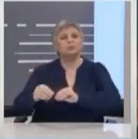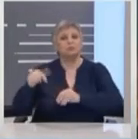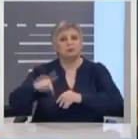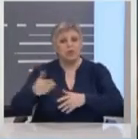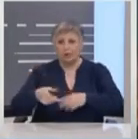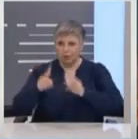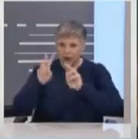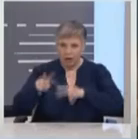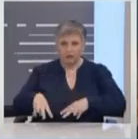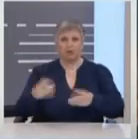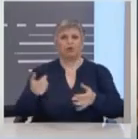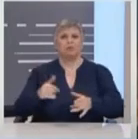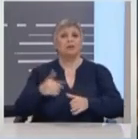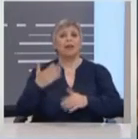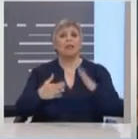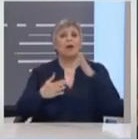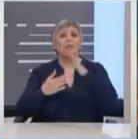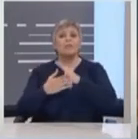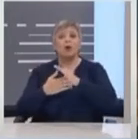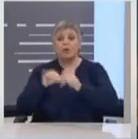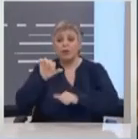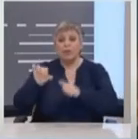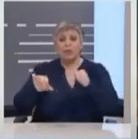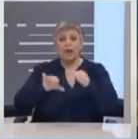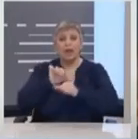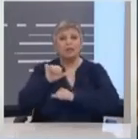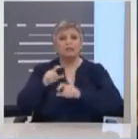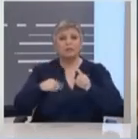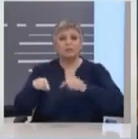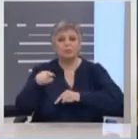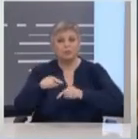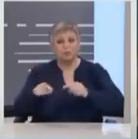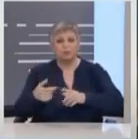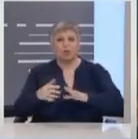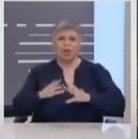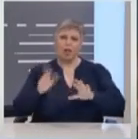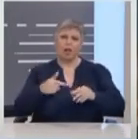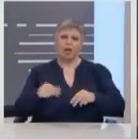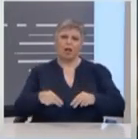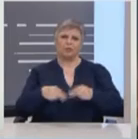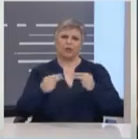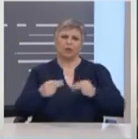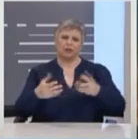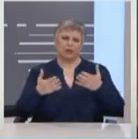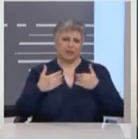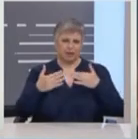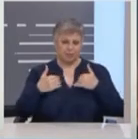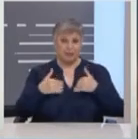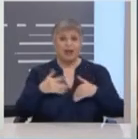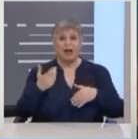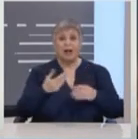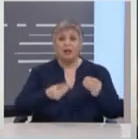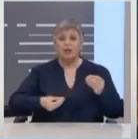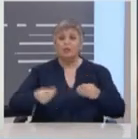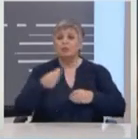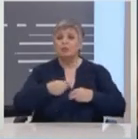εκπεριτροπή της Προεδρία κτλ. Όλα αυτά για τα οποία δεν καταλήξαμε και εν τέλει περιπτώσει η καλύτερη λύση για το Κυπριακό, όπως είχε δηλώσει